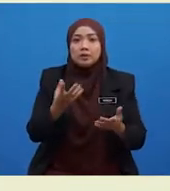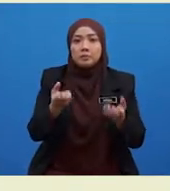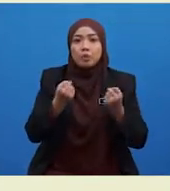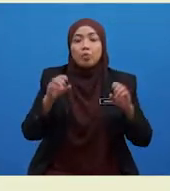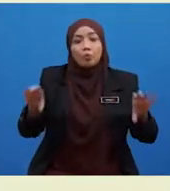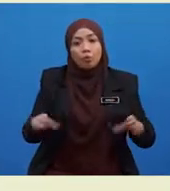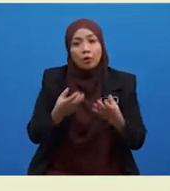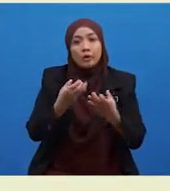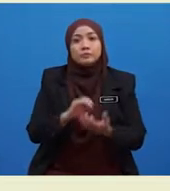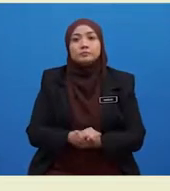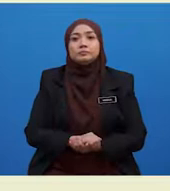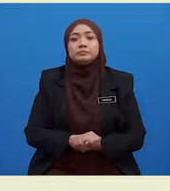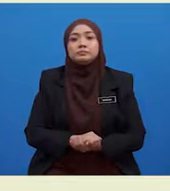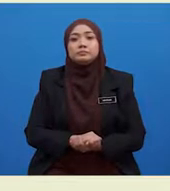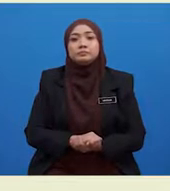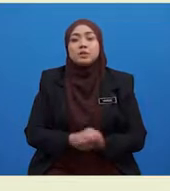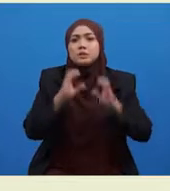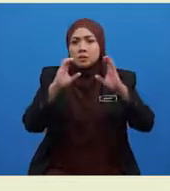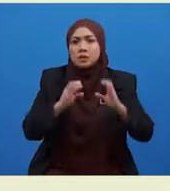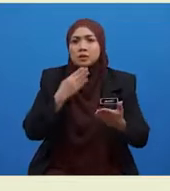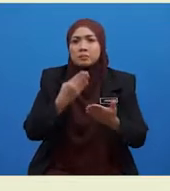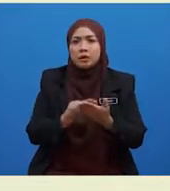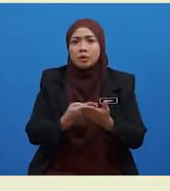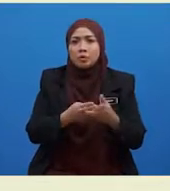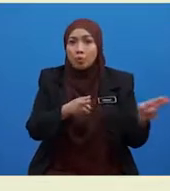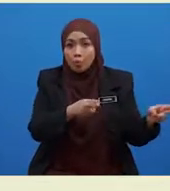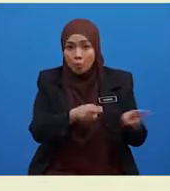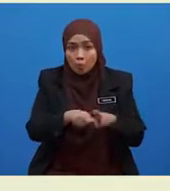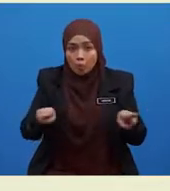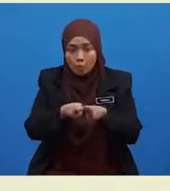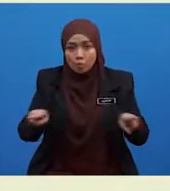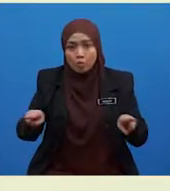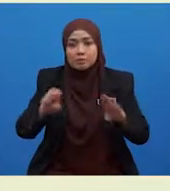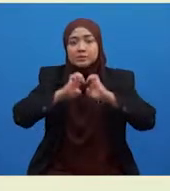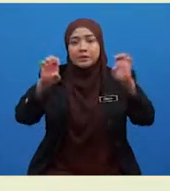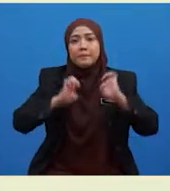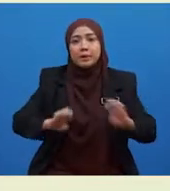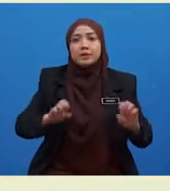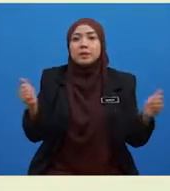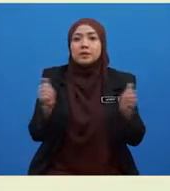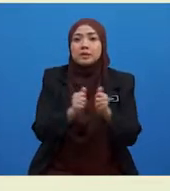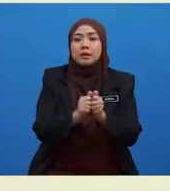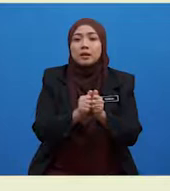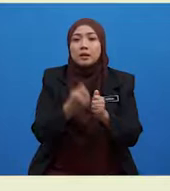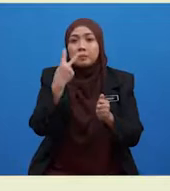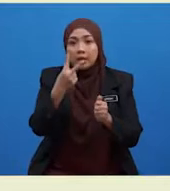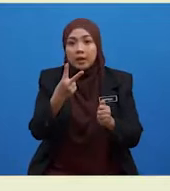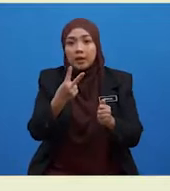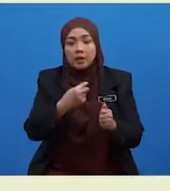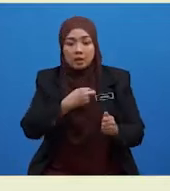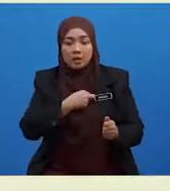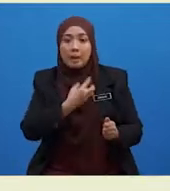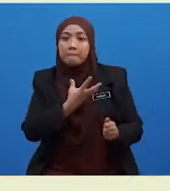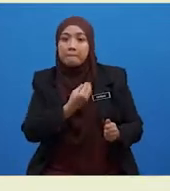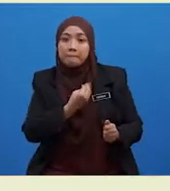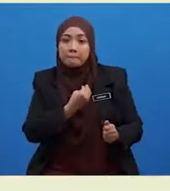dipantau. Cara terbaik untuk mengukur intensiti senaman anda adalah dengan memantau degupan jantung anda.